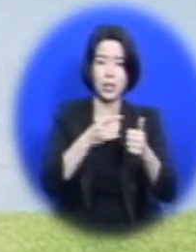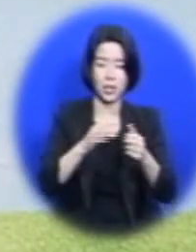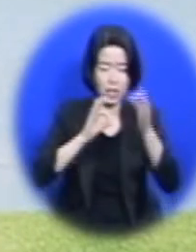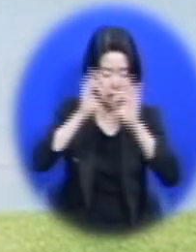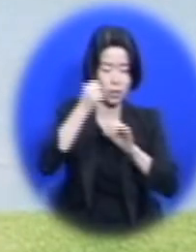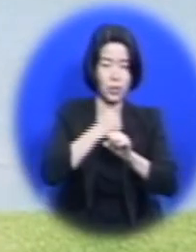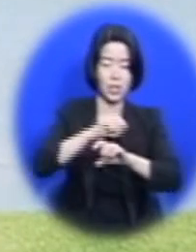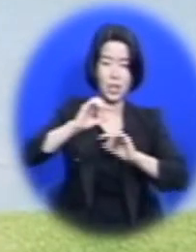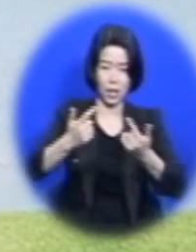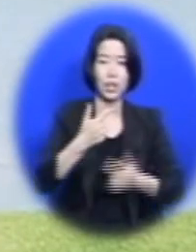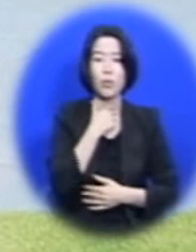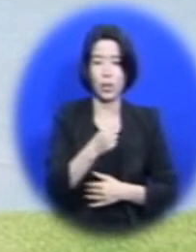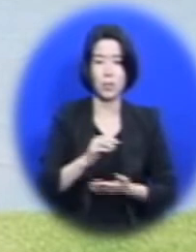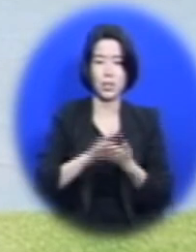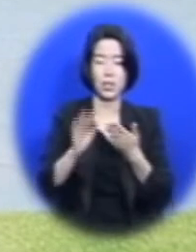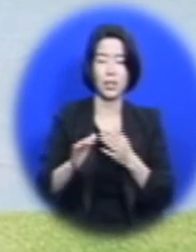실수하지 않기를 제가 원하는 겁니다.